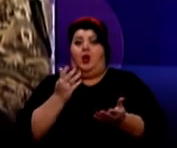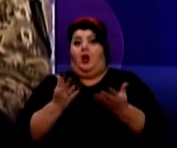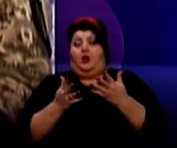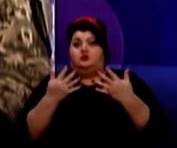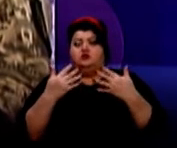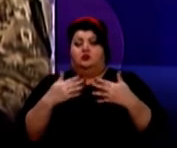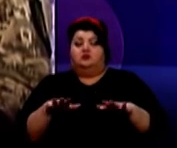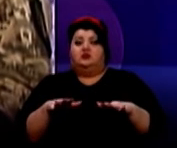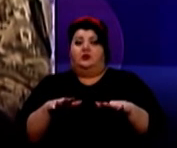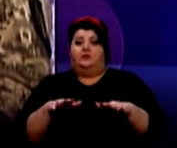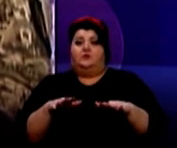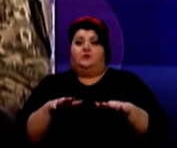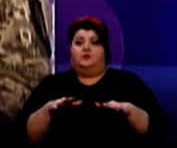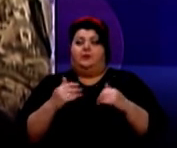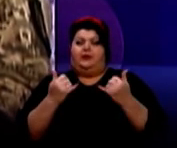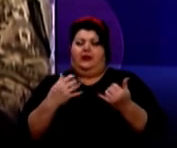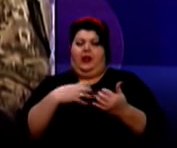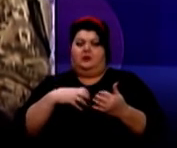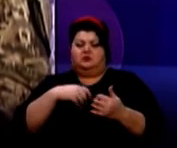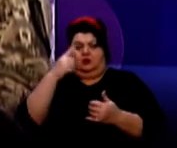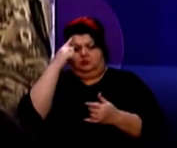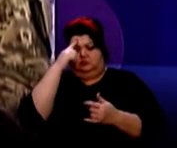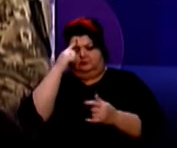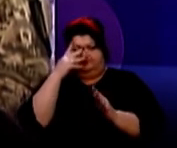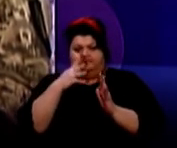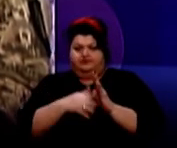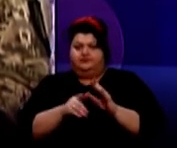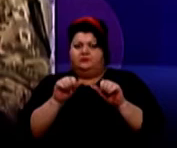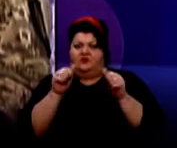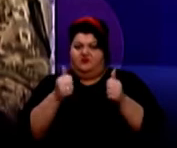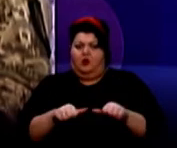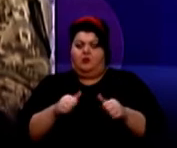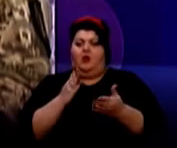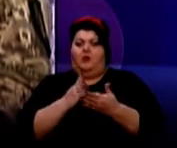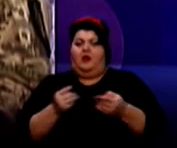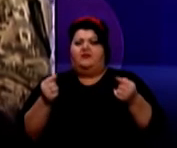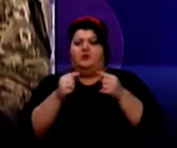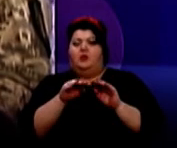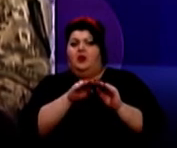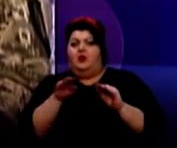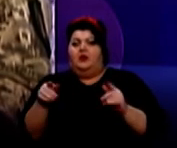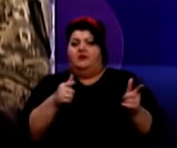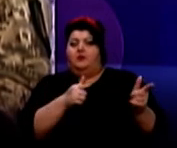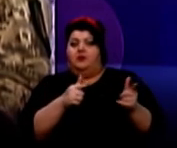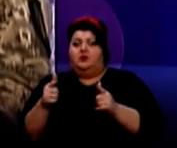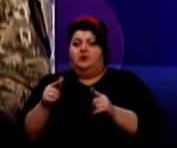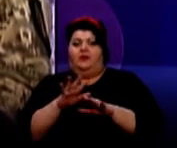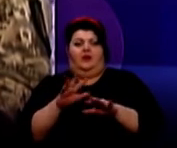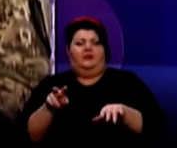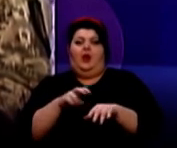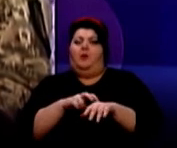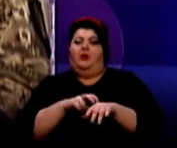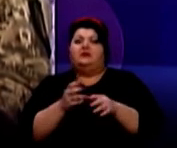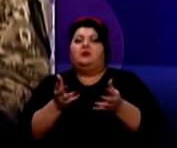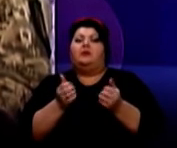вже для себе сформував, маєш відповідний рівень підготовки, то не боятися